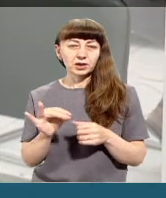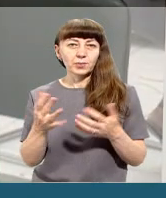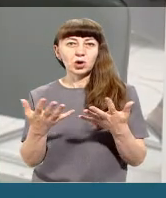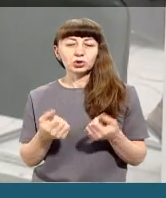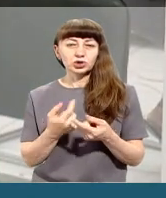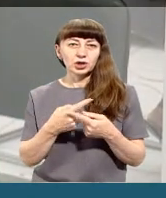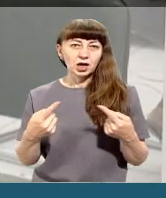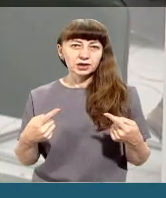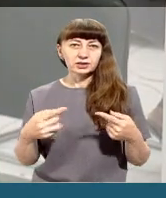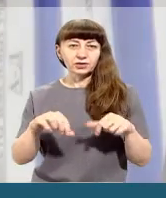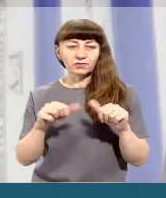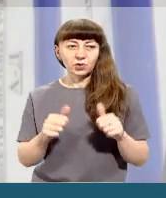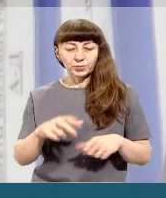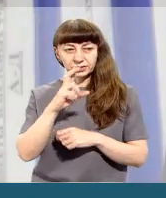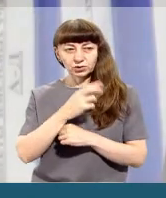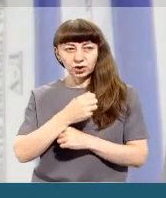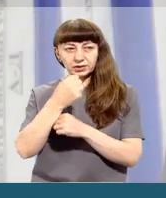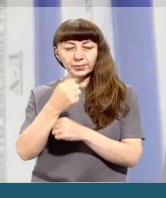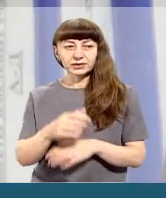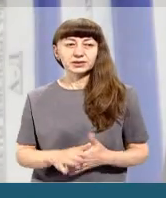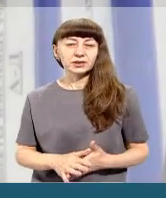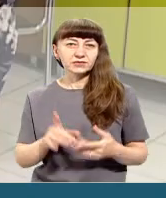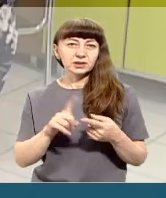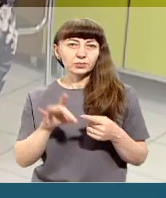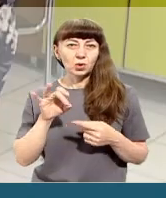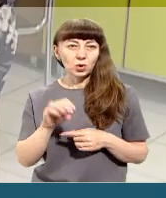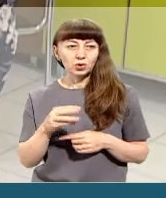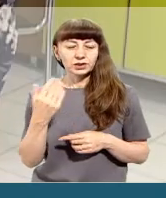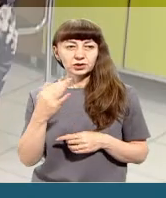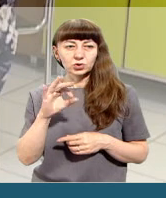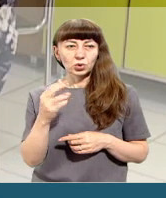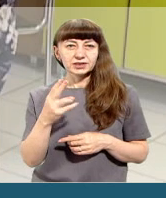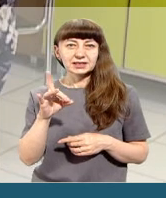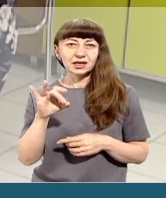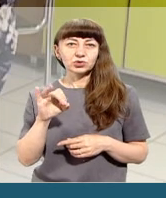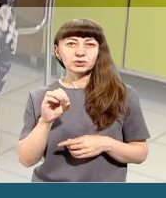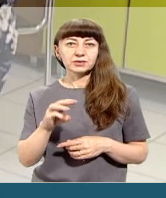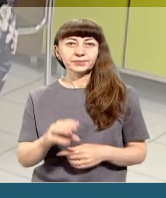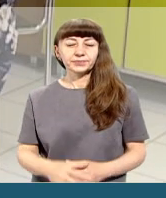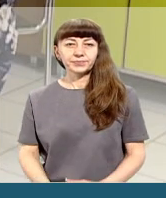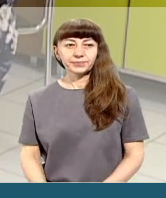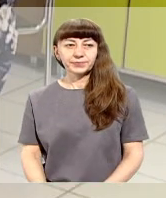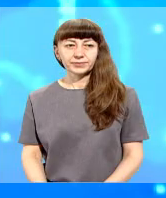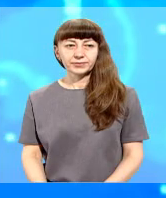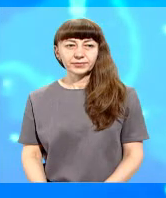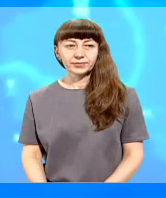или иного вида гарантированной господдержки в зависимости от их социального статуса.